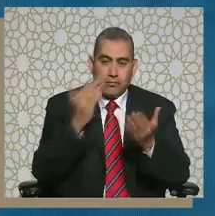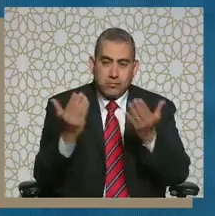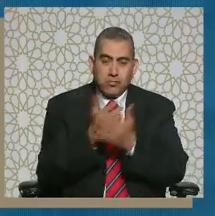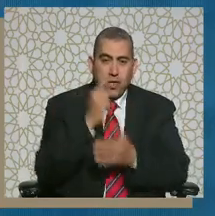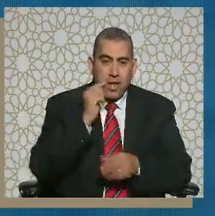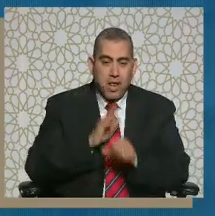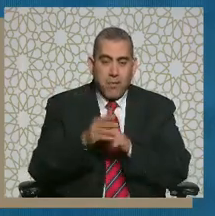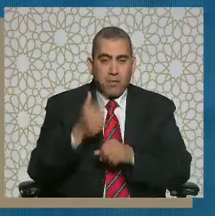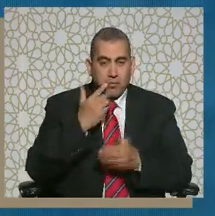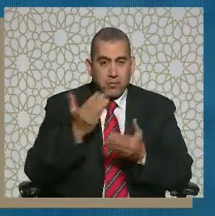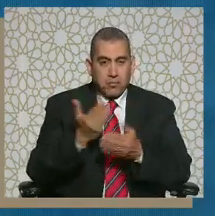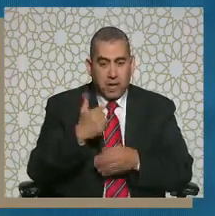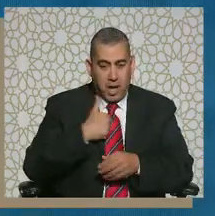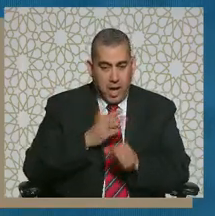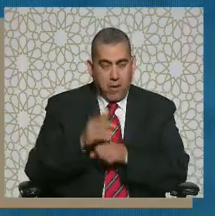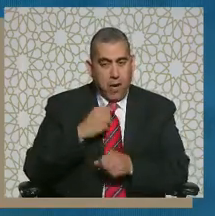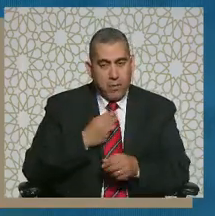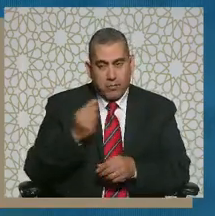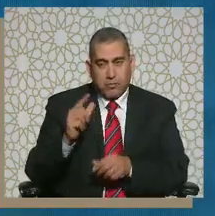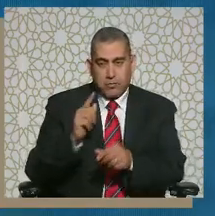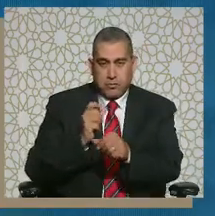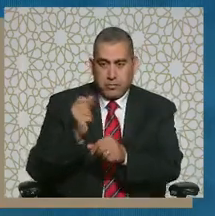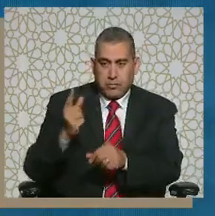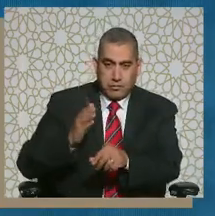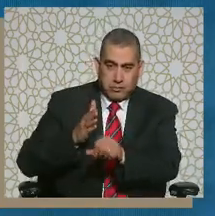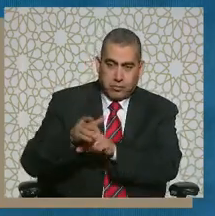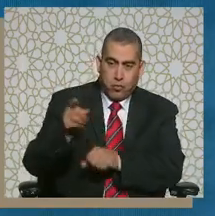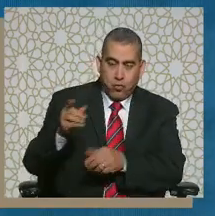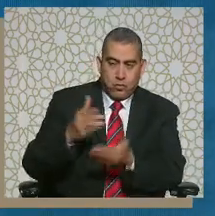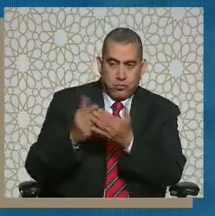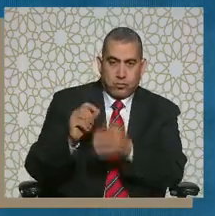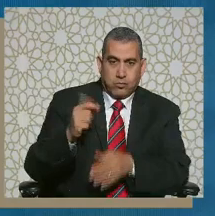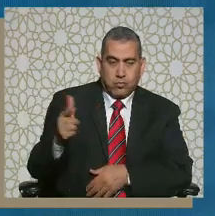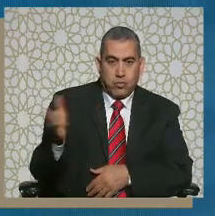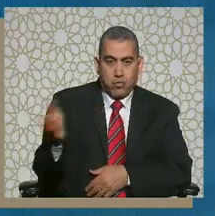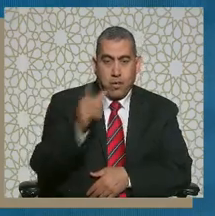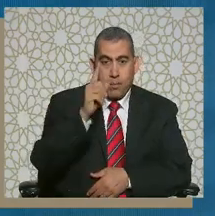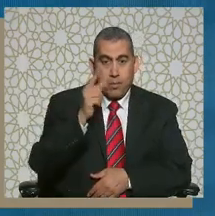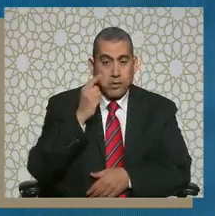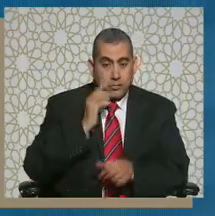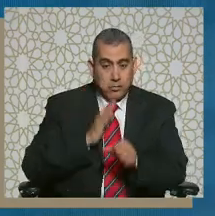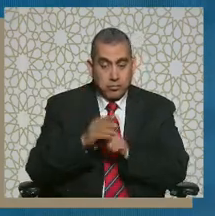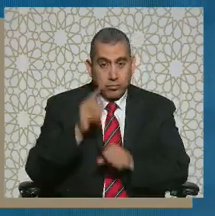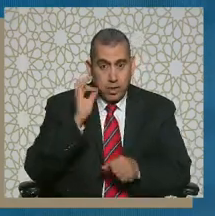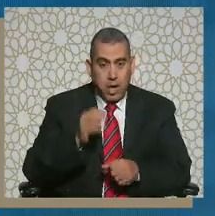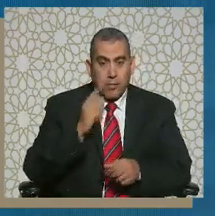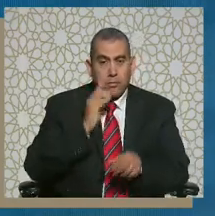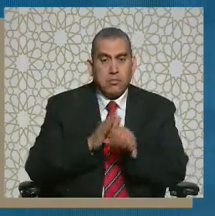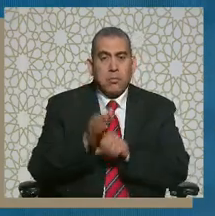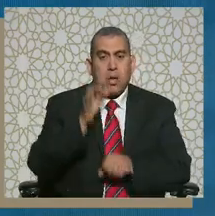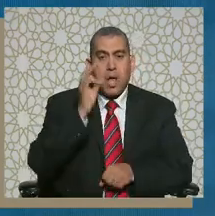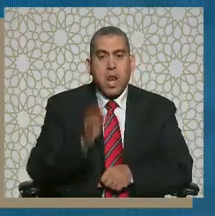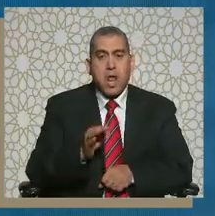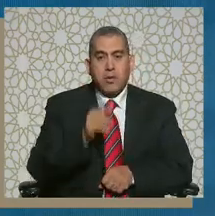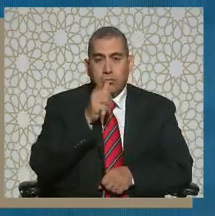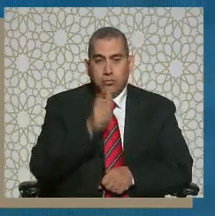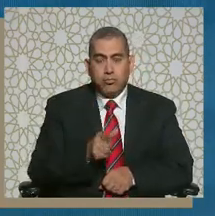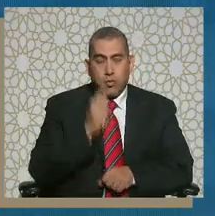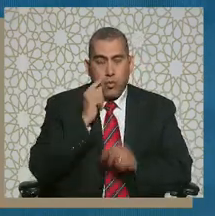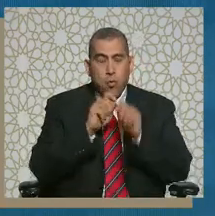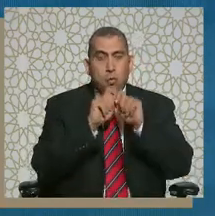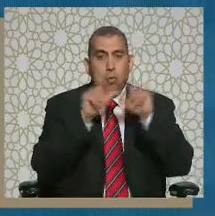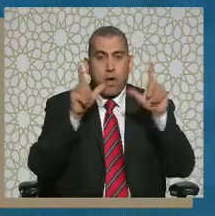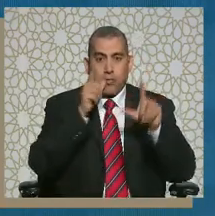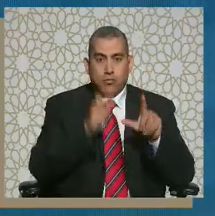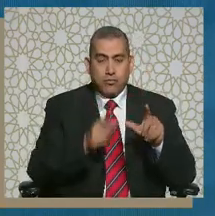ممكن اوكل حد عني يذبح عني لكن في الاضحيه لابد من الذبح يبقى اذا المساله واضحه